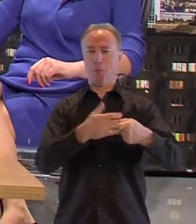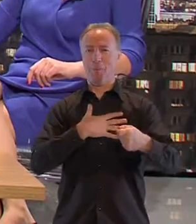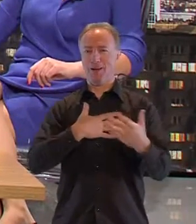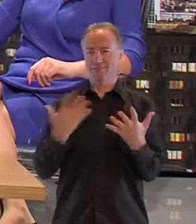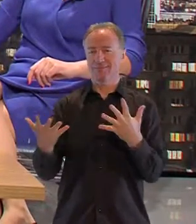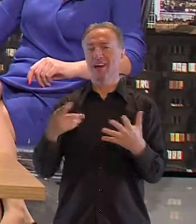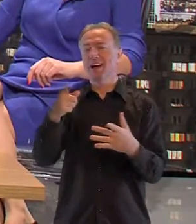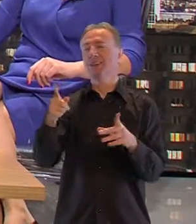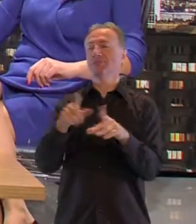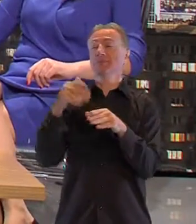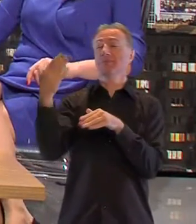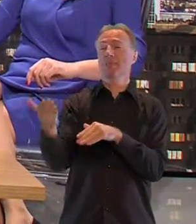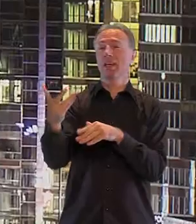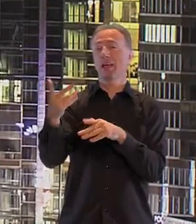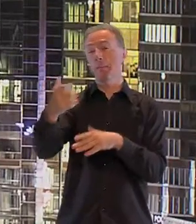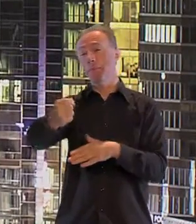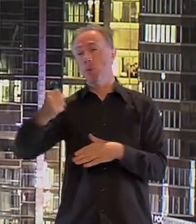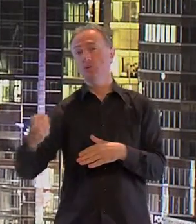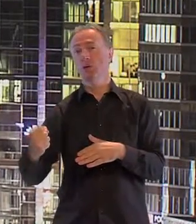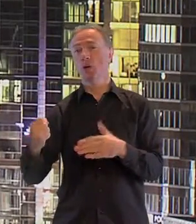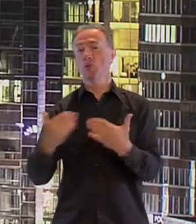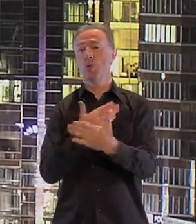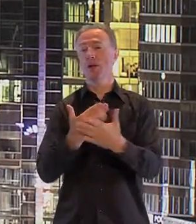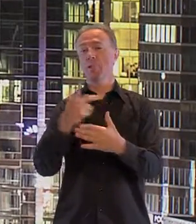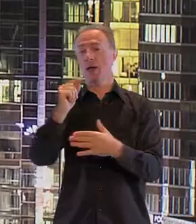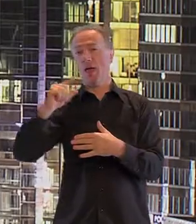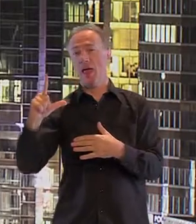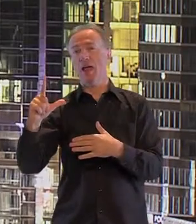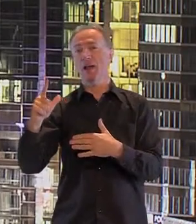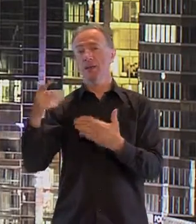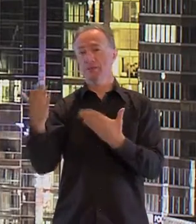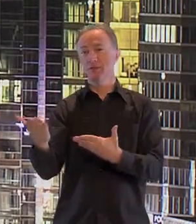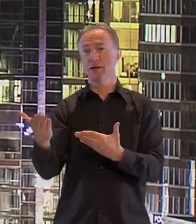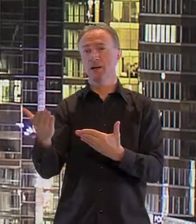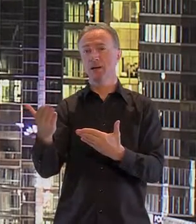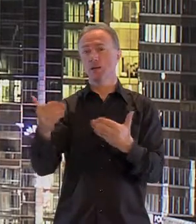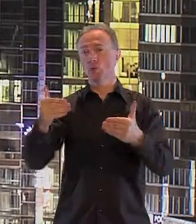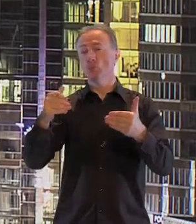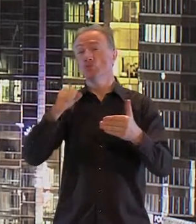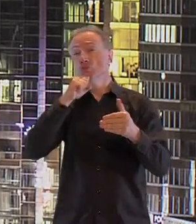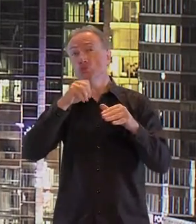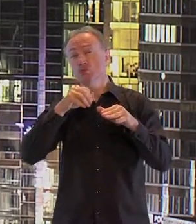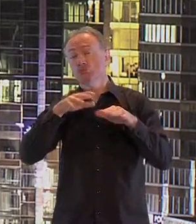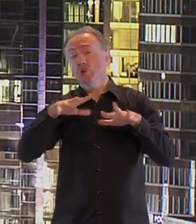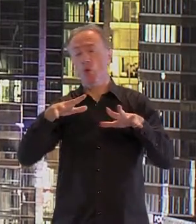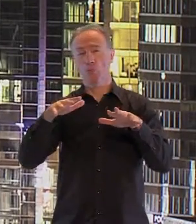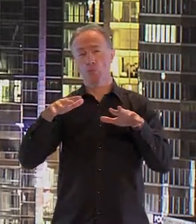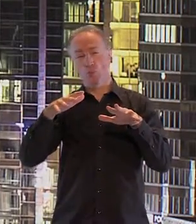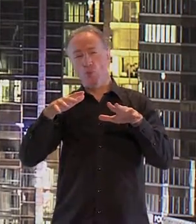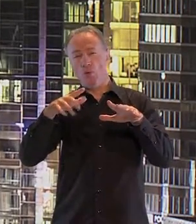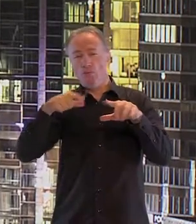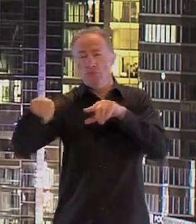połączyły. Ty jako poseł w Nowoczesnej, która dużo może zrobić, a ja jako